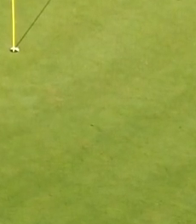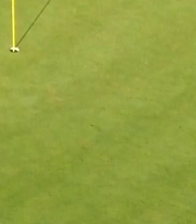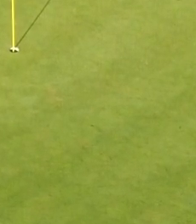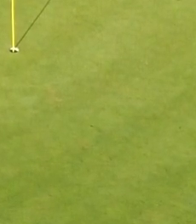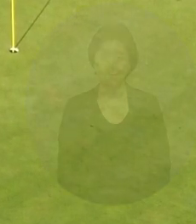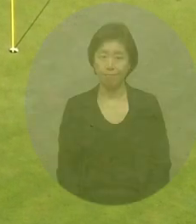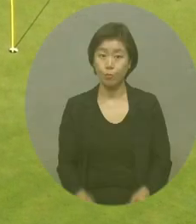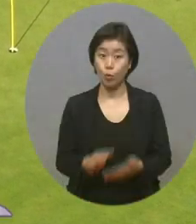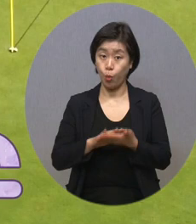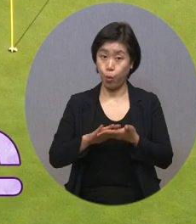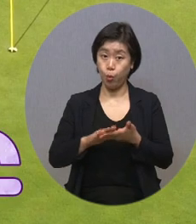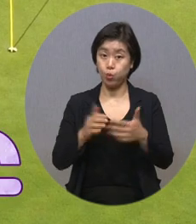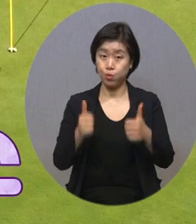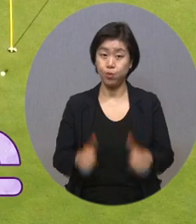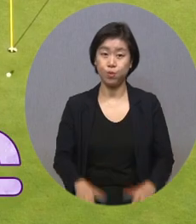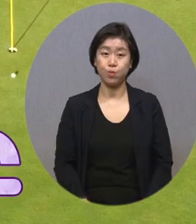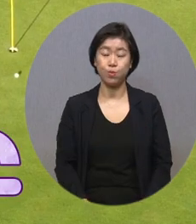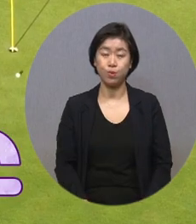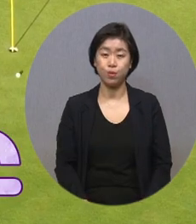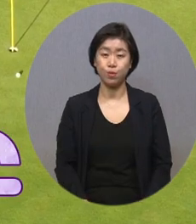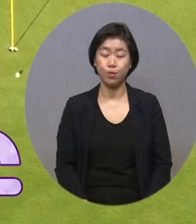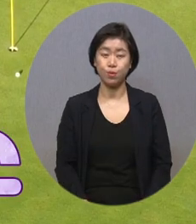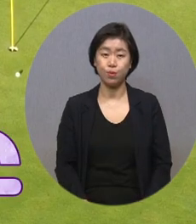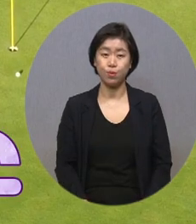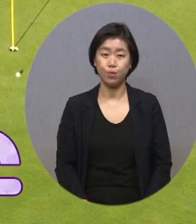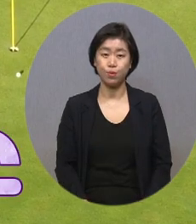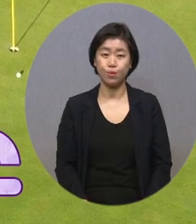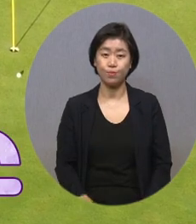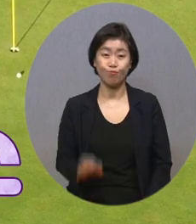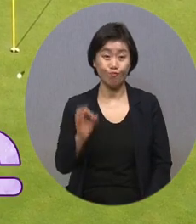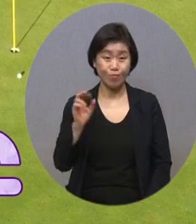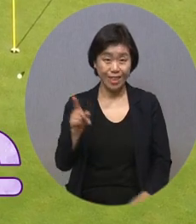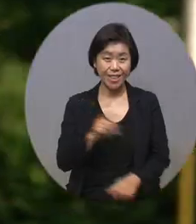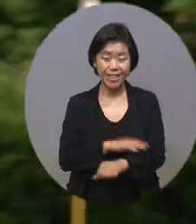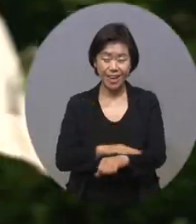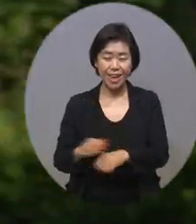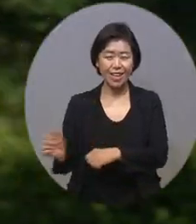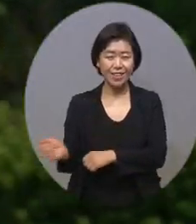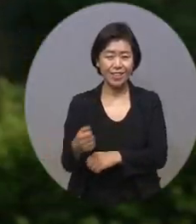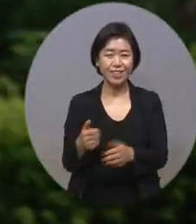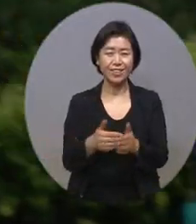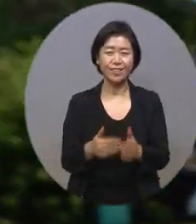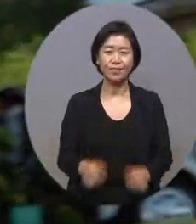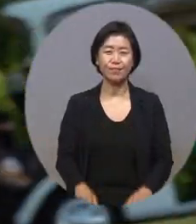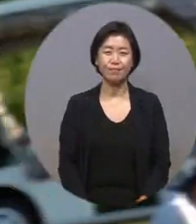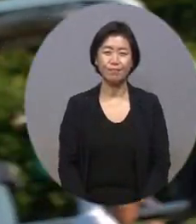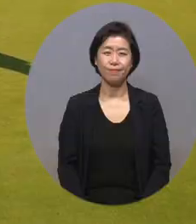오 나이스! 오케이. 오케이. 잘 쳤다.